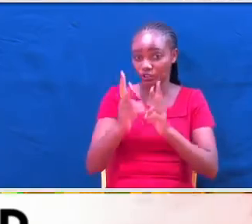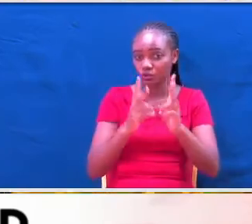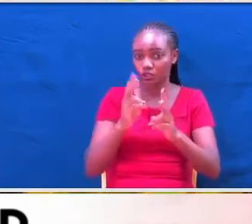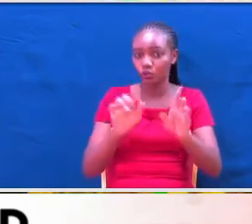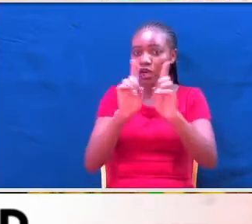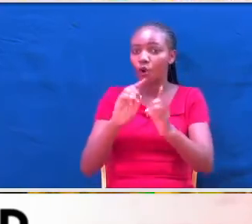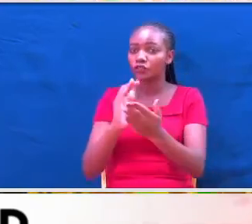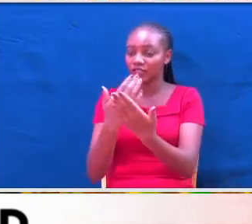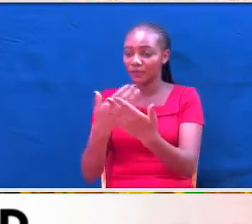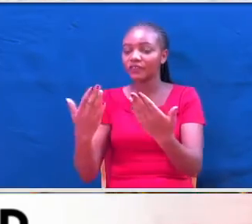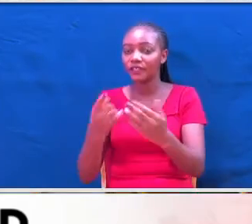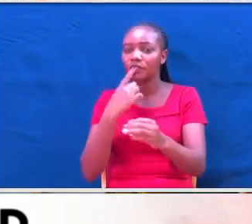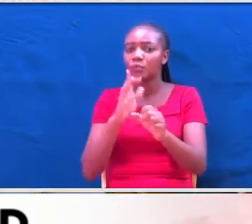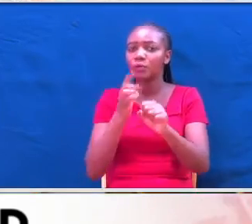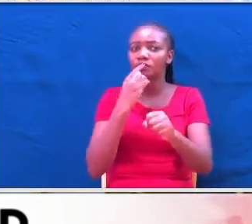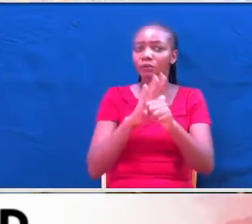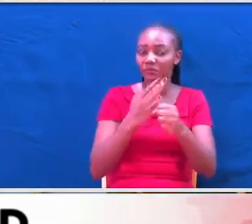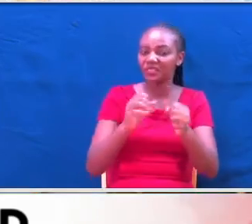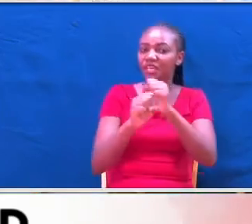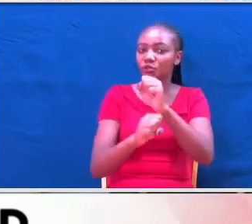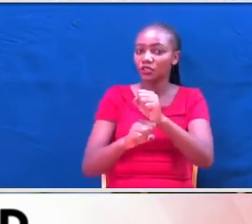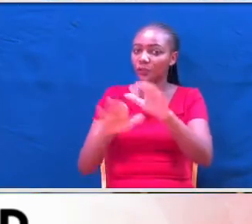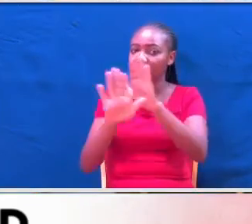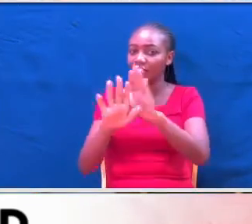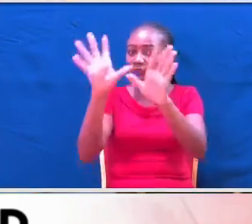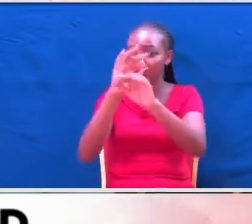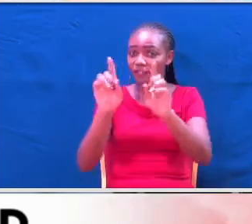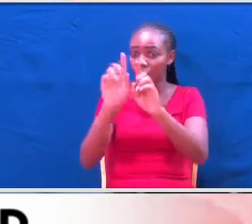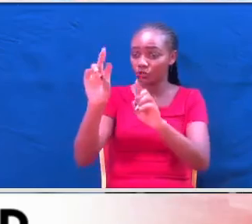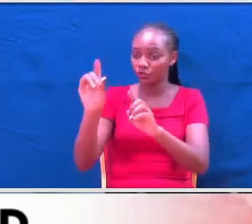Several factions are pledging their allegiance to DP, with UDA